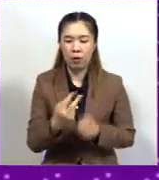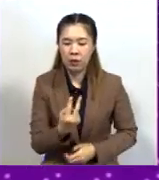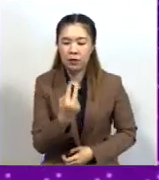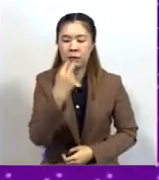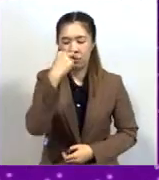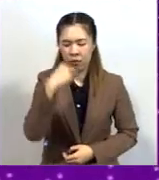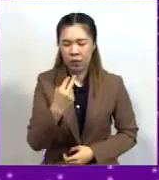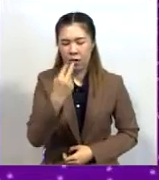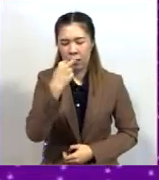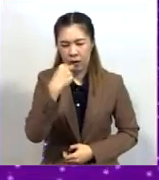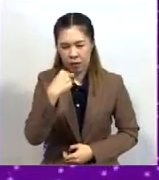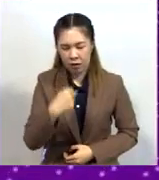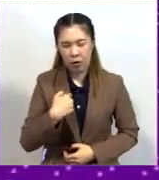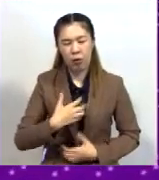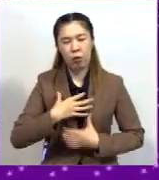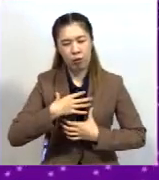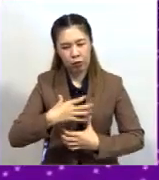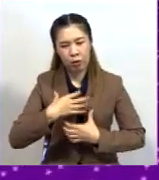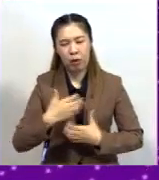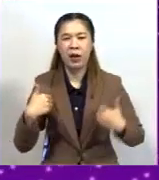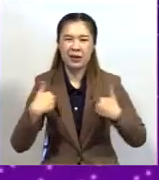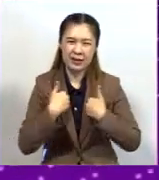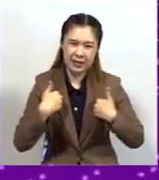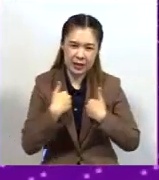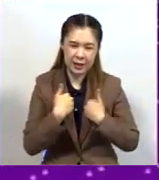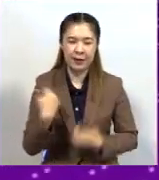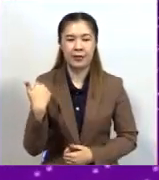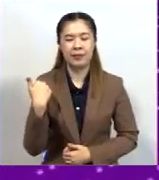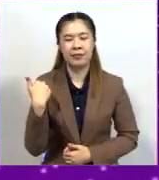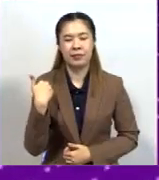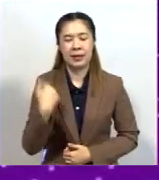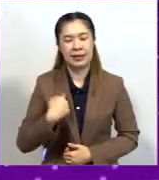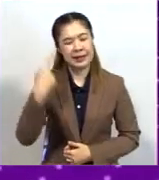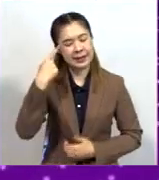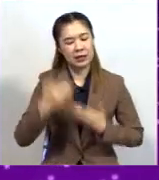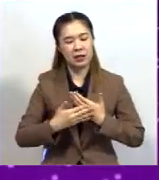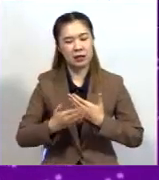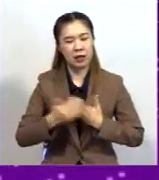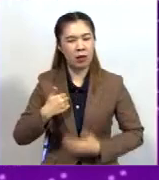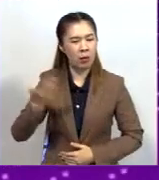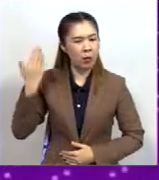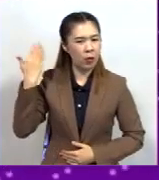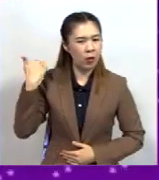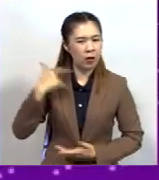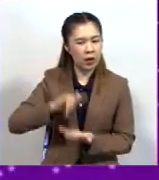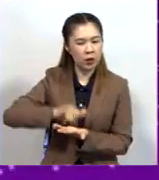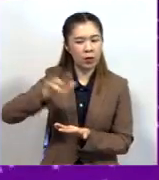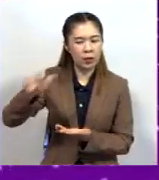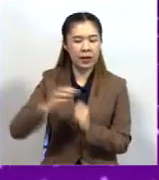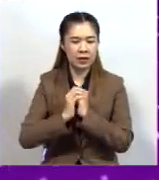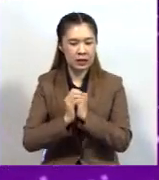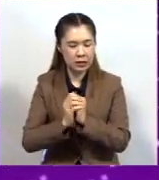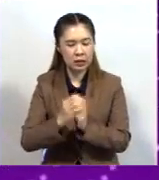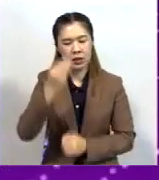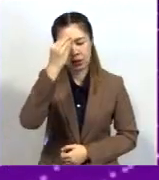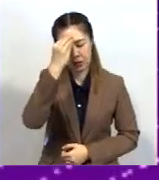ของเราเนี่ยมันแปลก ค ๆห ่ะ ายใจแล้วเหนื่อยอย่างเงี้ยนะคะแล้วรู้สึกว่าเรามีความเสี่ยงมาก่อนหน้านี้ไม่ว่าจะเดินทางไปประเทศจีนญี่